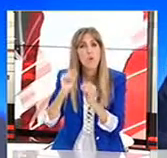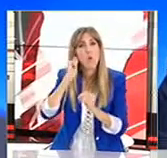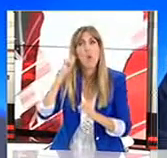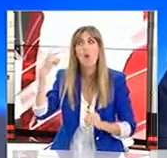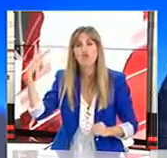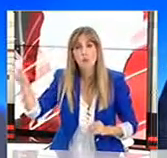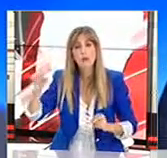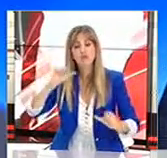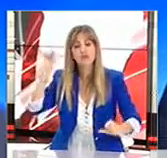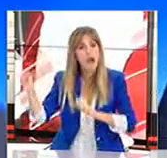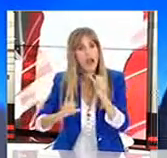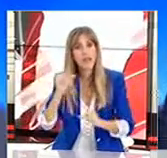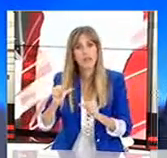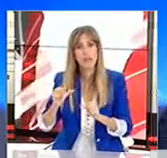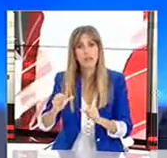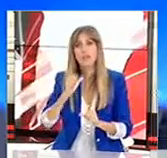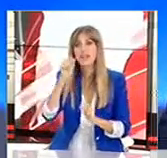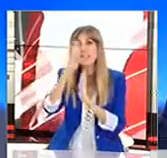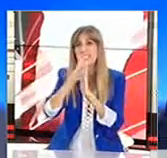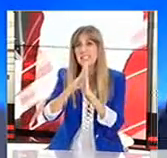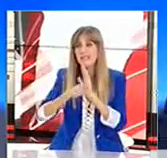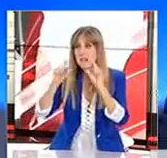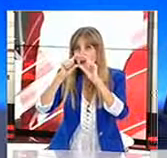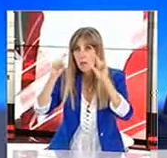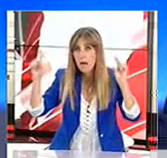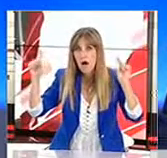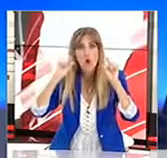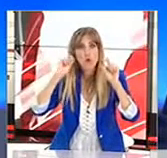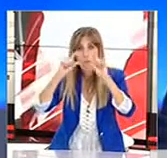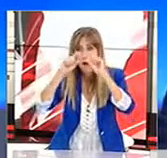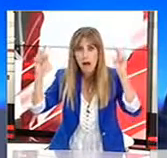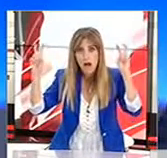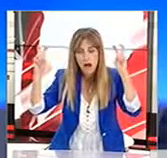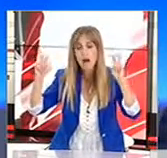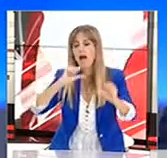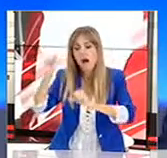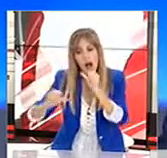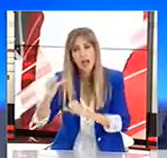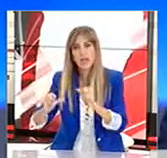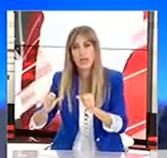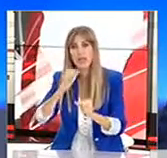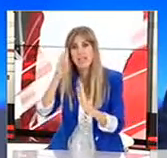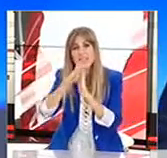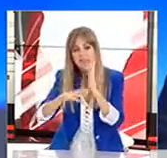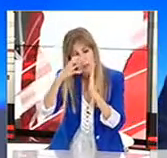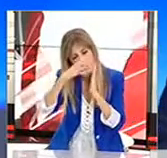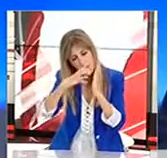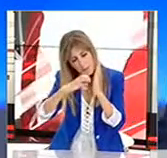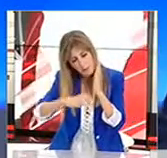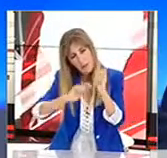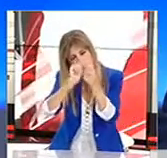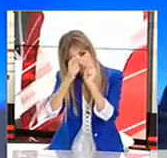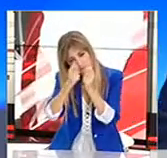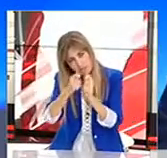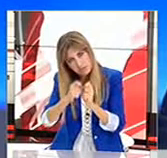τη συνταγματική τους ονομασία, να αλλάξουν το σύνταγμά τους, πράγμα το οποίο δεν θα μπορούσε να γίνει χωρίς την